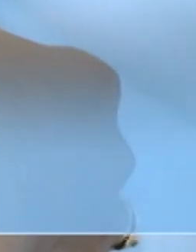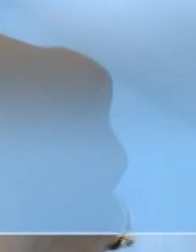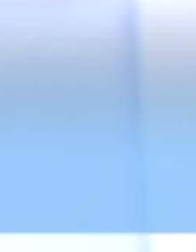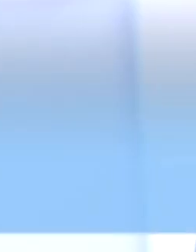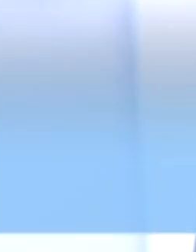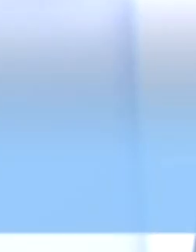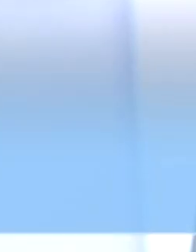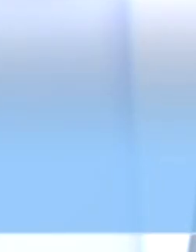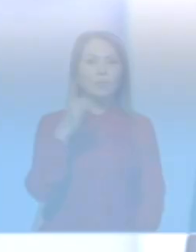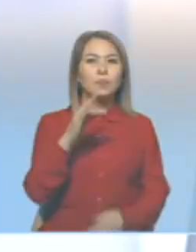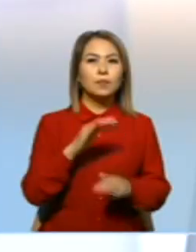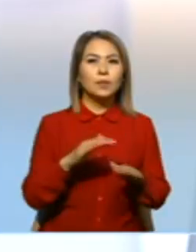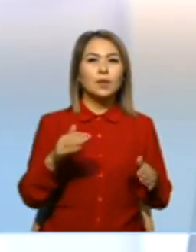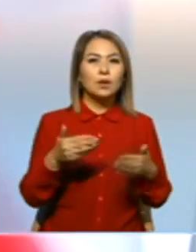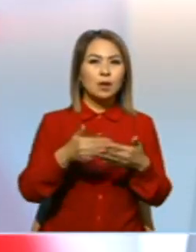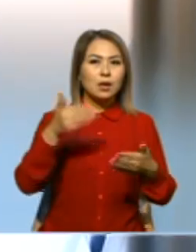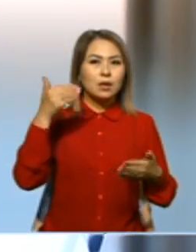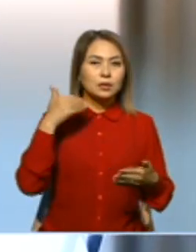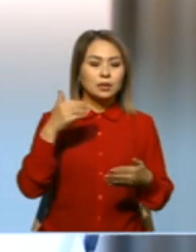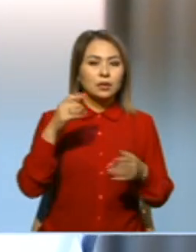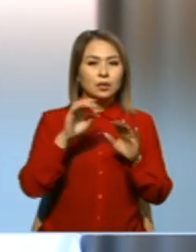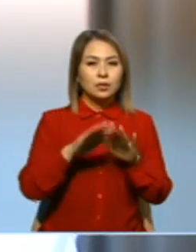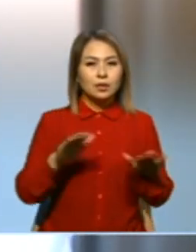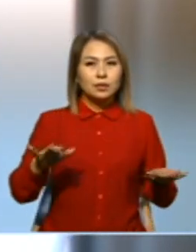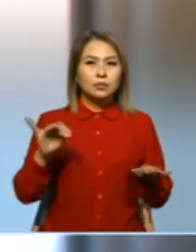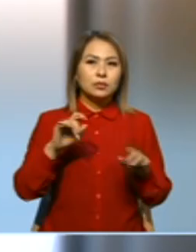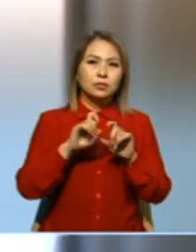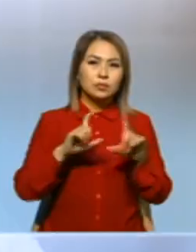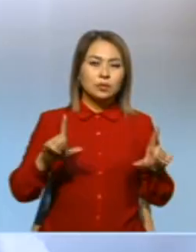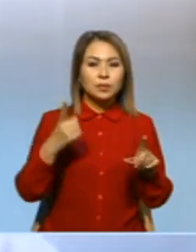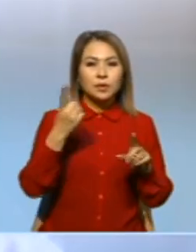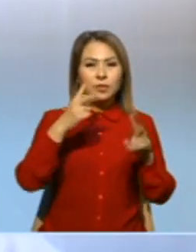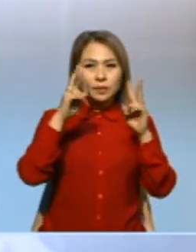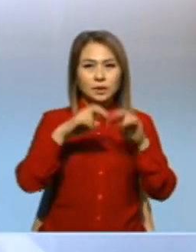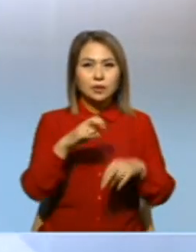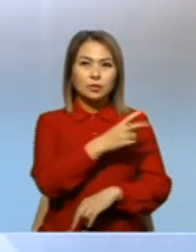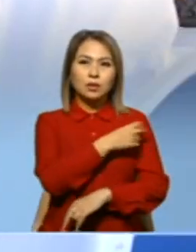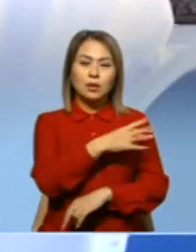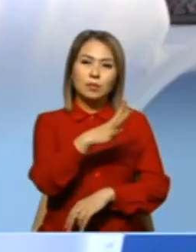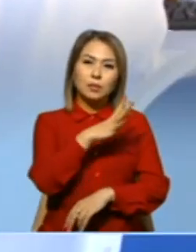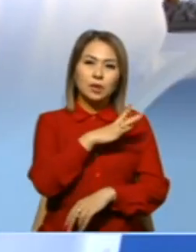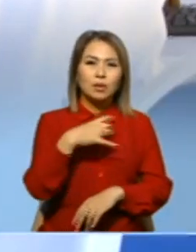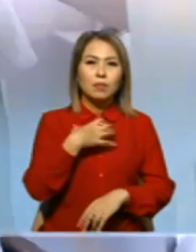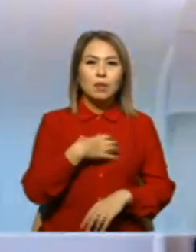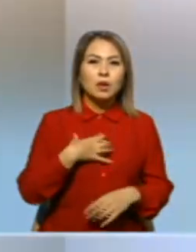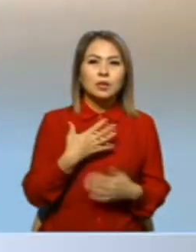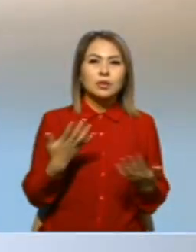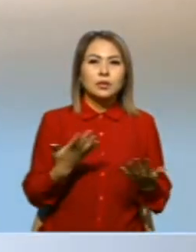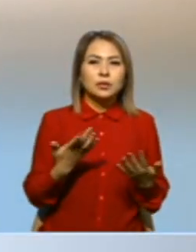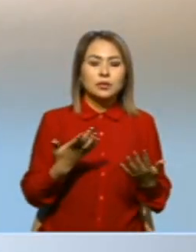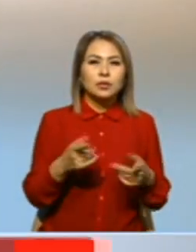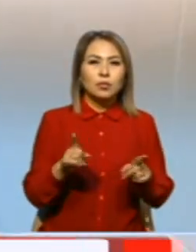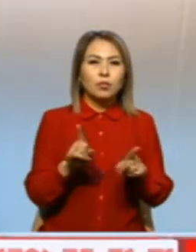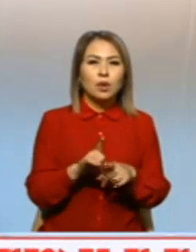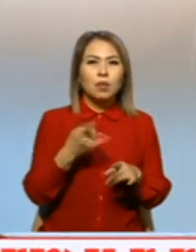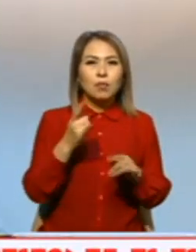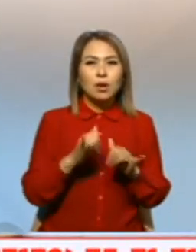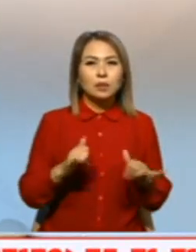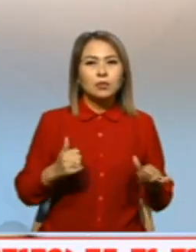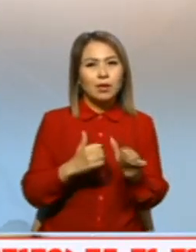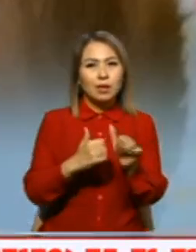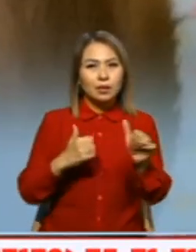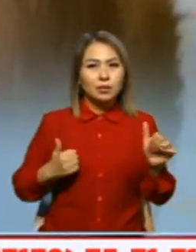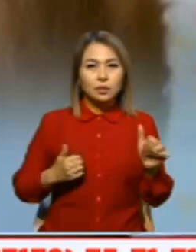Балабақша мен мектепке барар алдында балаңызды медициналық тексерістен өткіздіңіз бе? Оның маңыздылығы неде? Бала дамуының артта